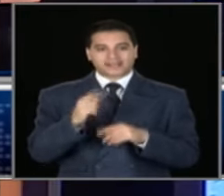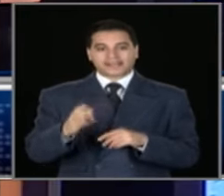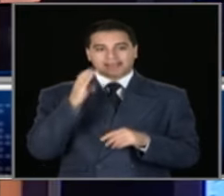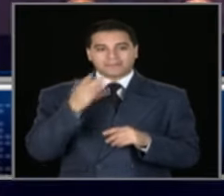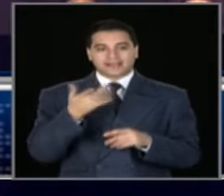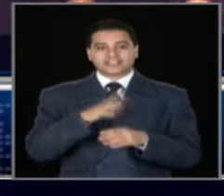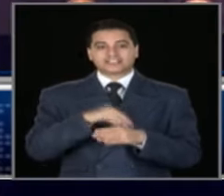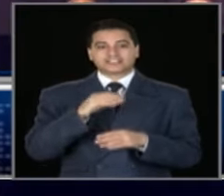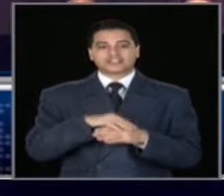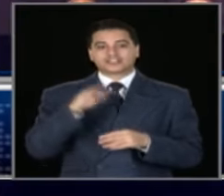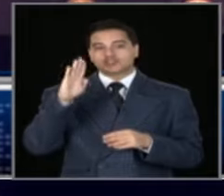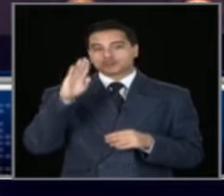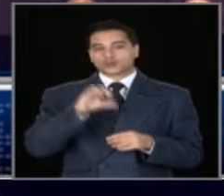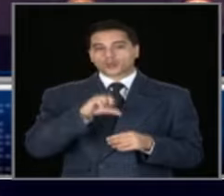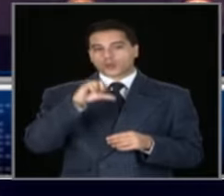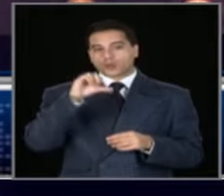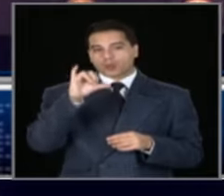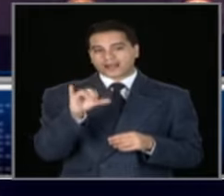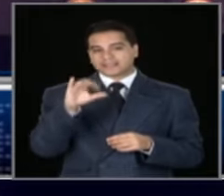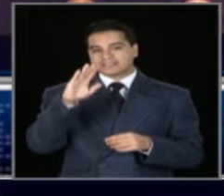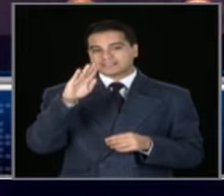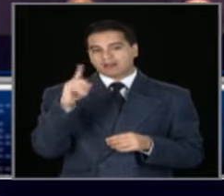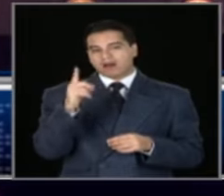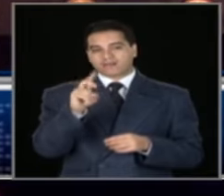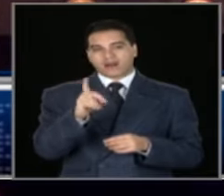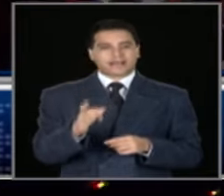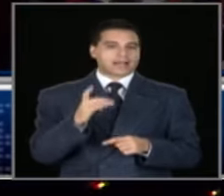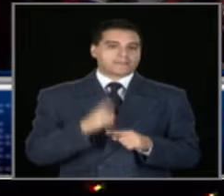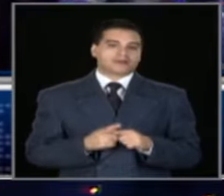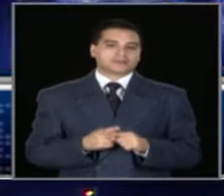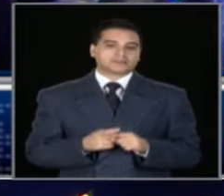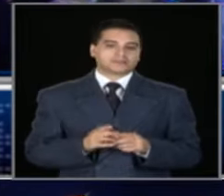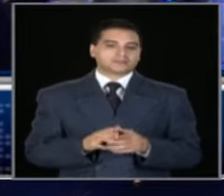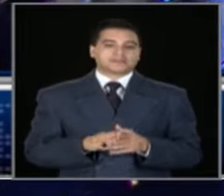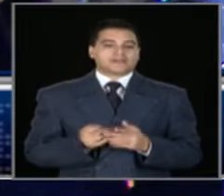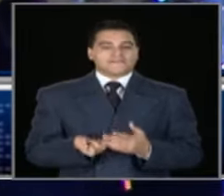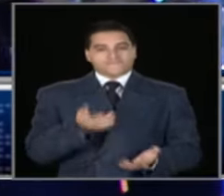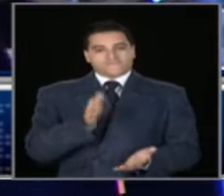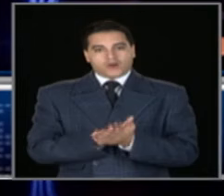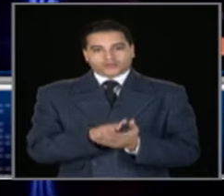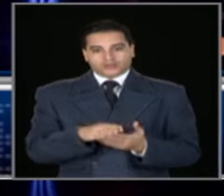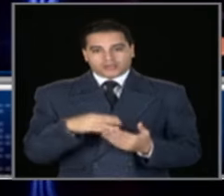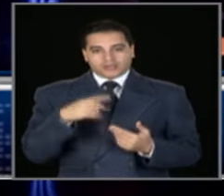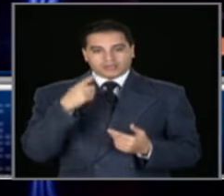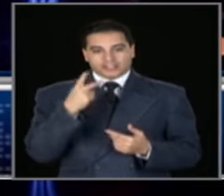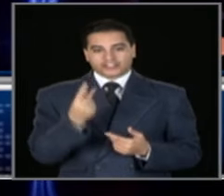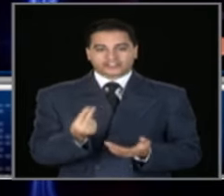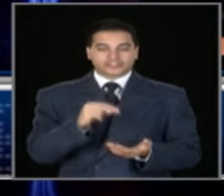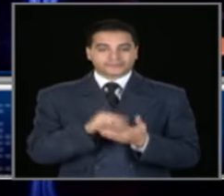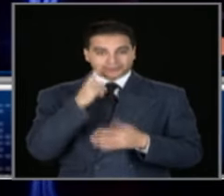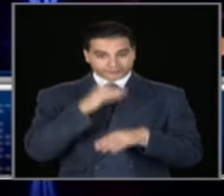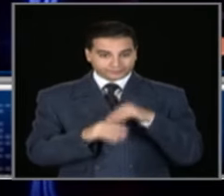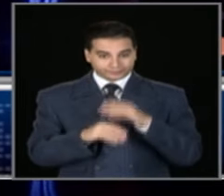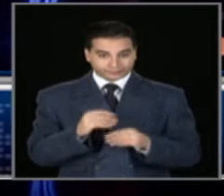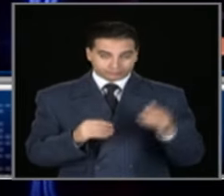سعاد سويسرا. مش سويسرا. اجابه خاطئه. فرصه 20 نقطه. مش سويسرا